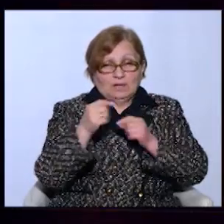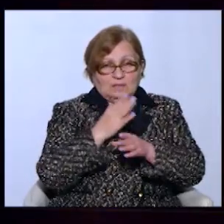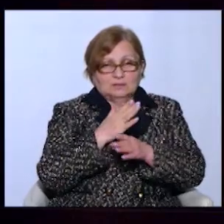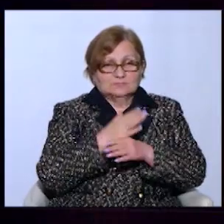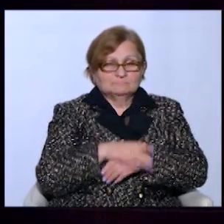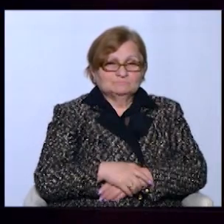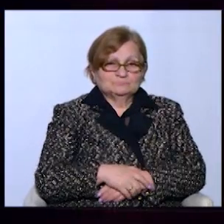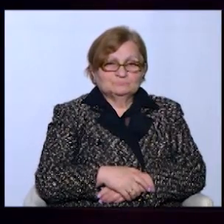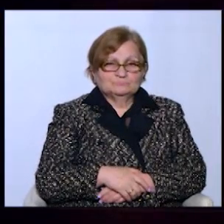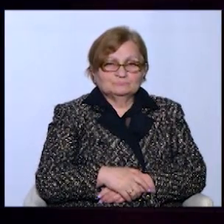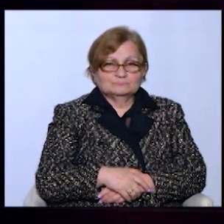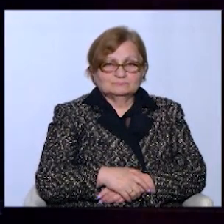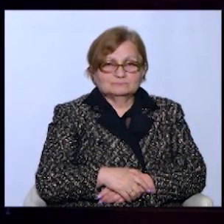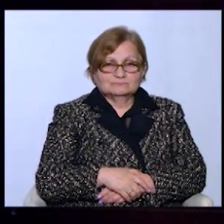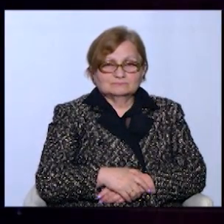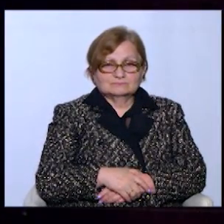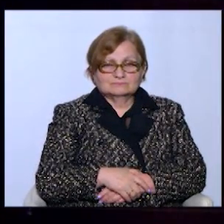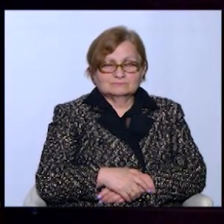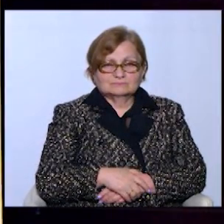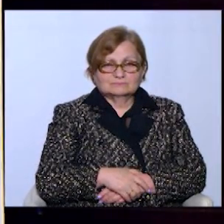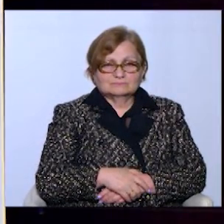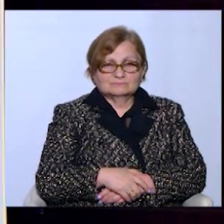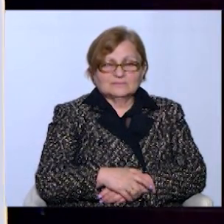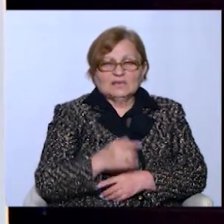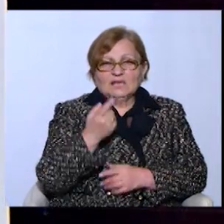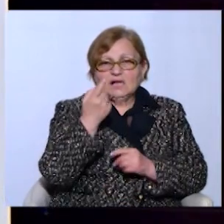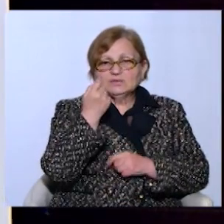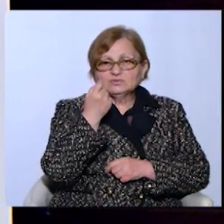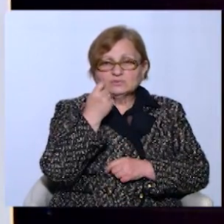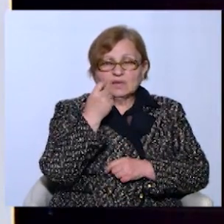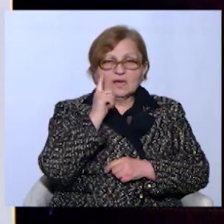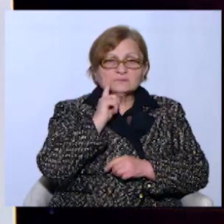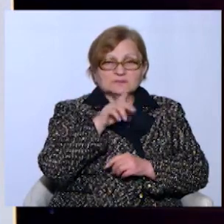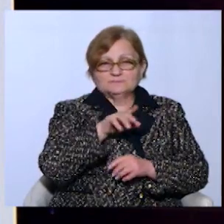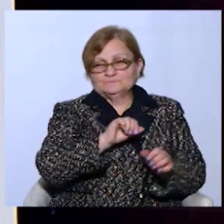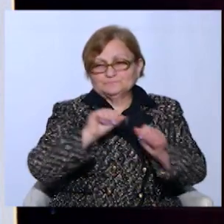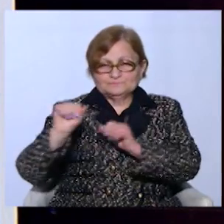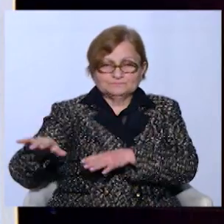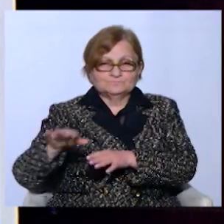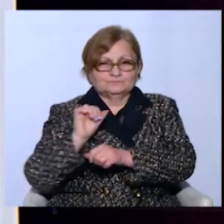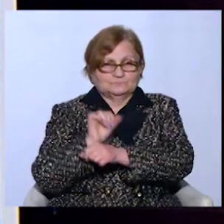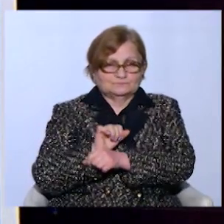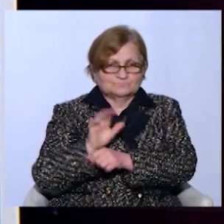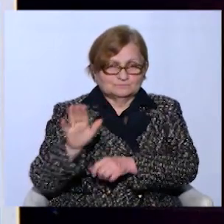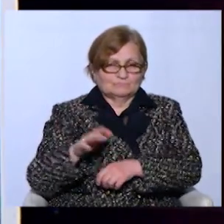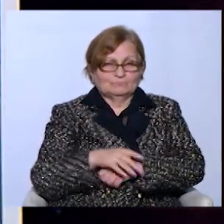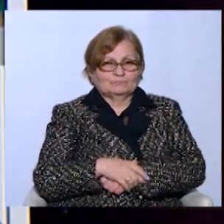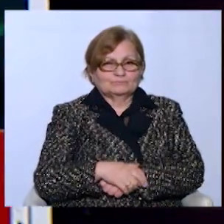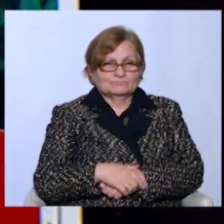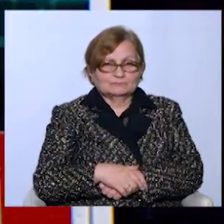ქონდა. ახლა ცოტა ხნით ტანგრამს დავემშვიდობოთ და მე